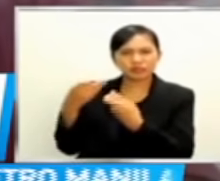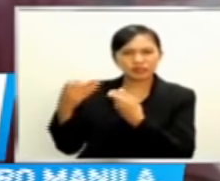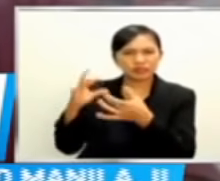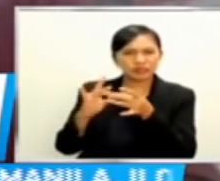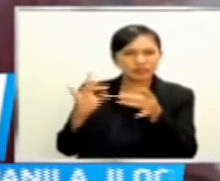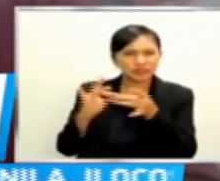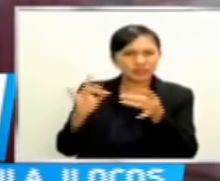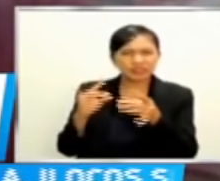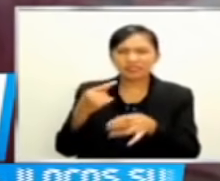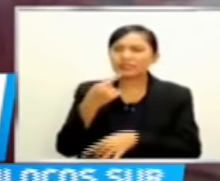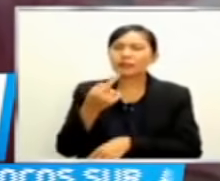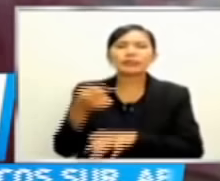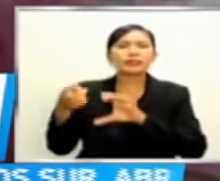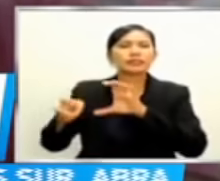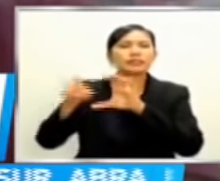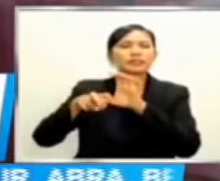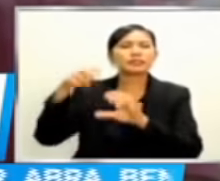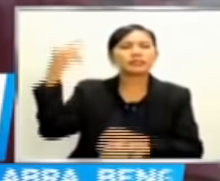daw ng